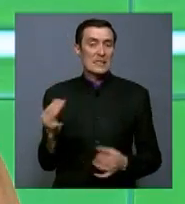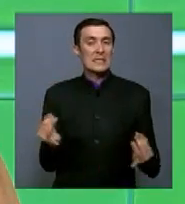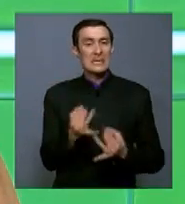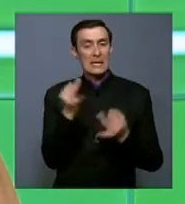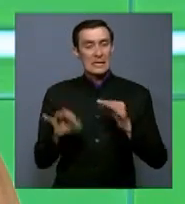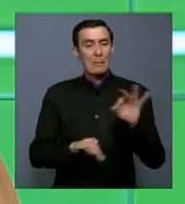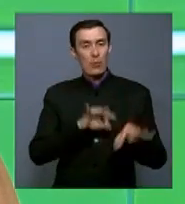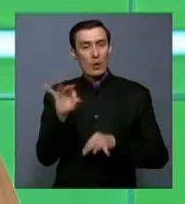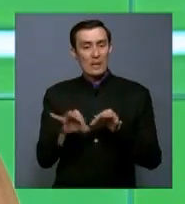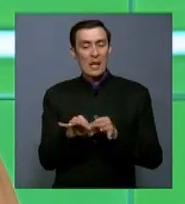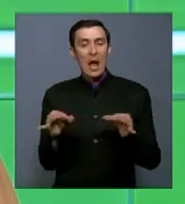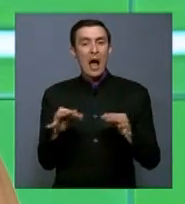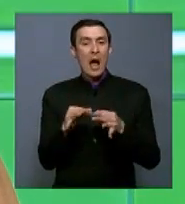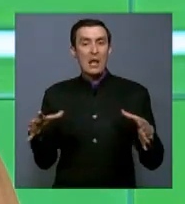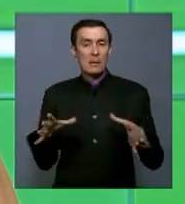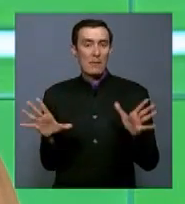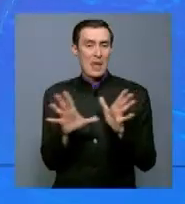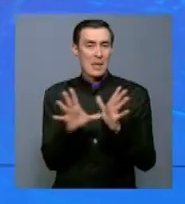проекты атомной энергетики.